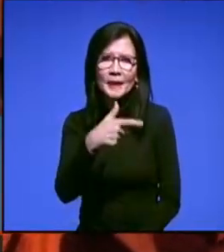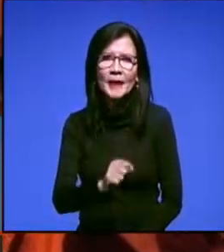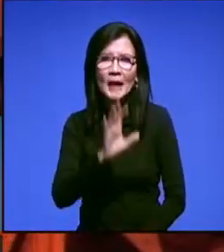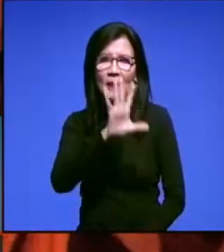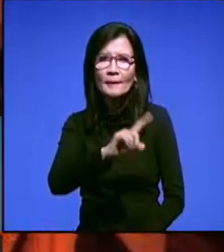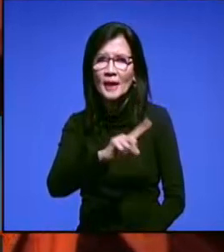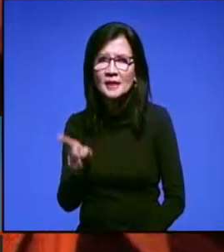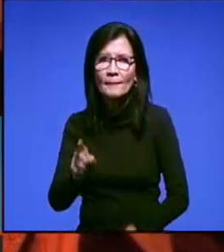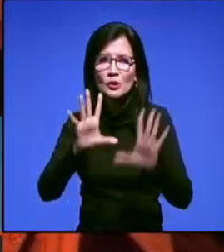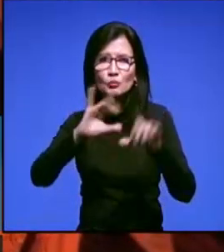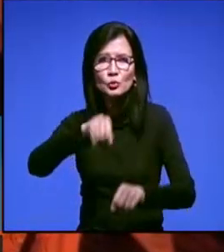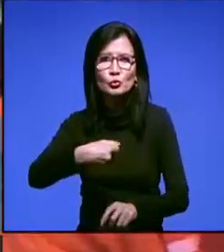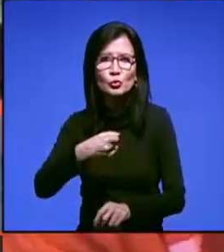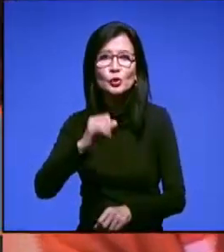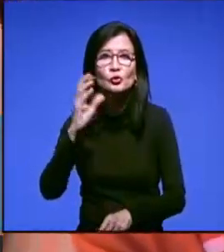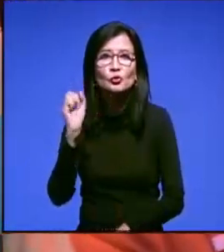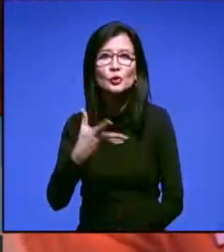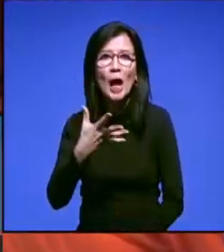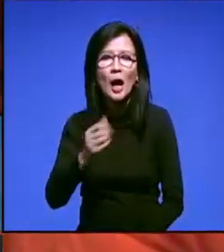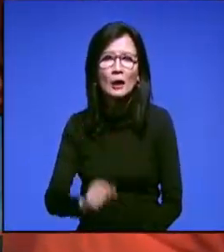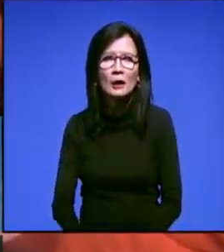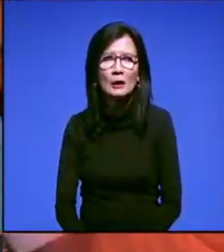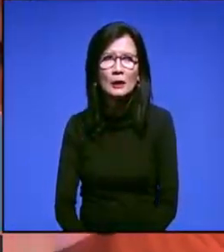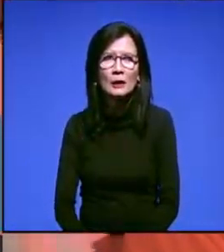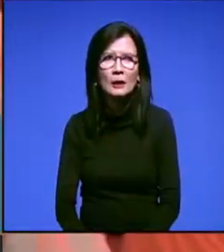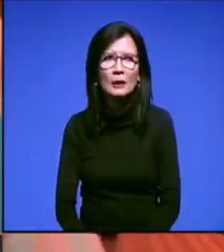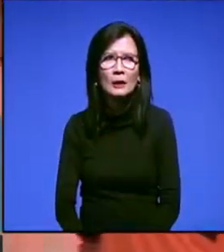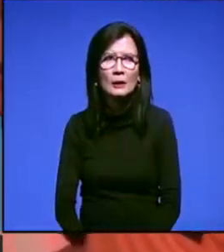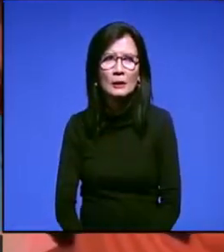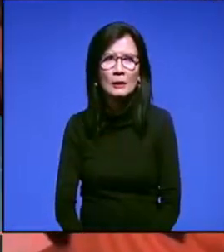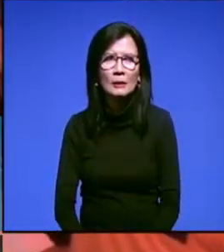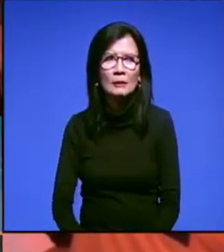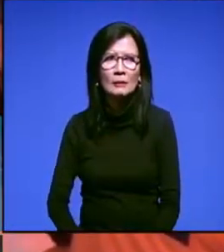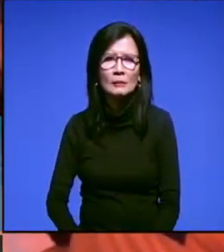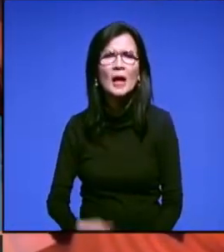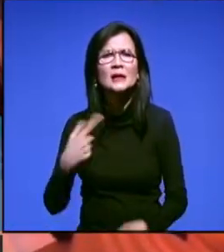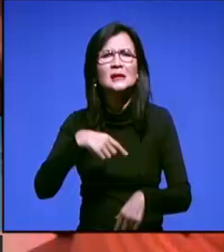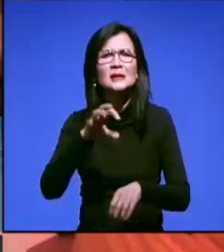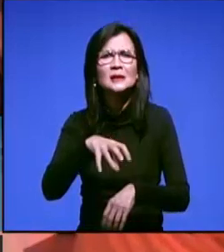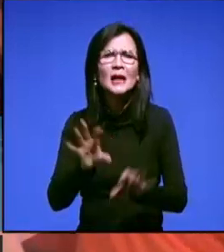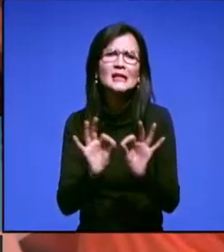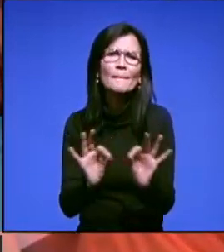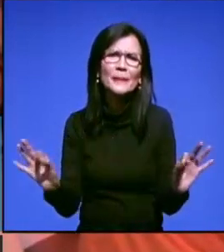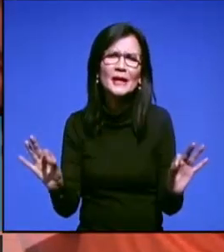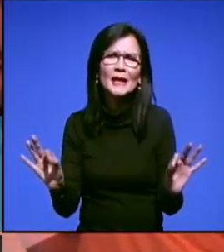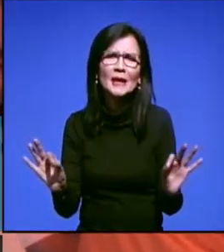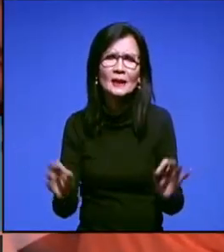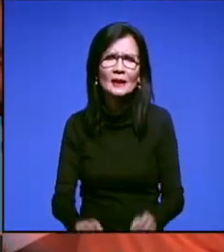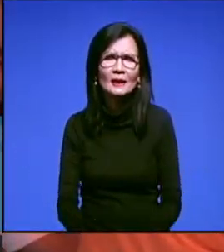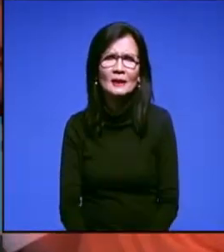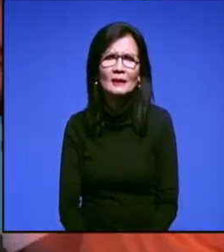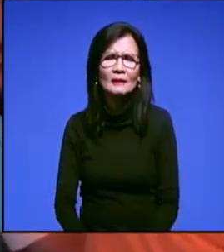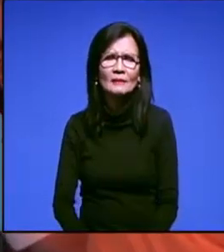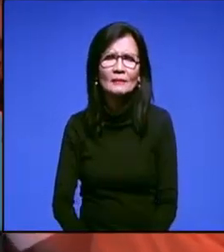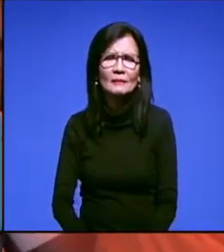hingga 10 juta rupiah. Kalau untuk usaha itu ya udah pasti sepi, Pak. Bawa penurunan, Pak. Udah bagus sepi.